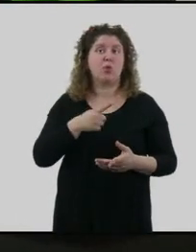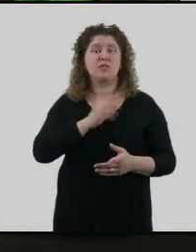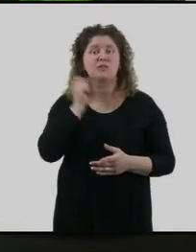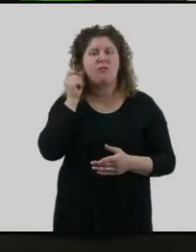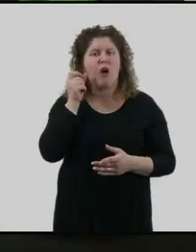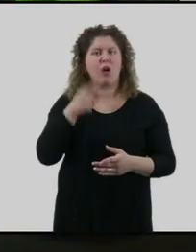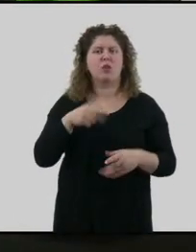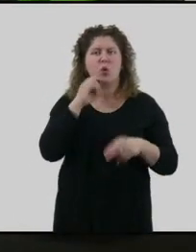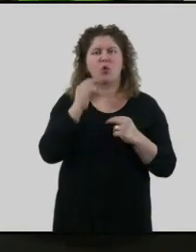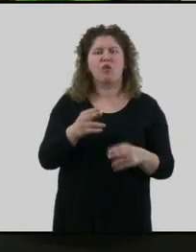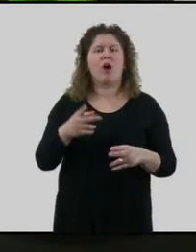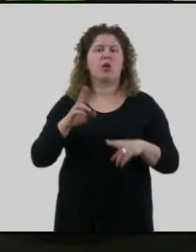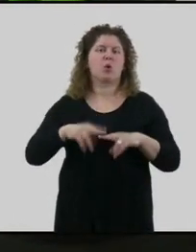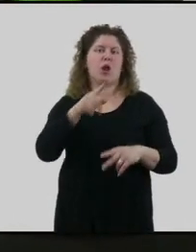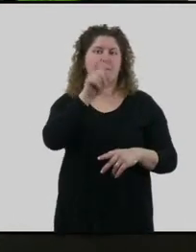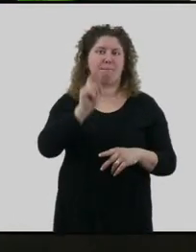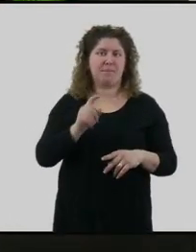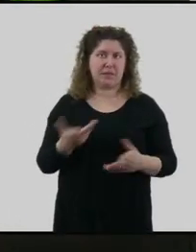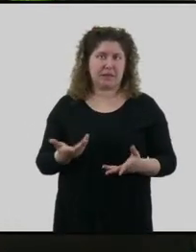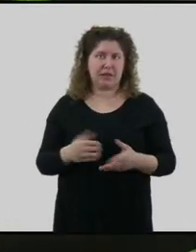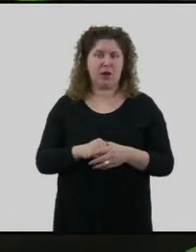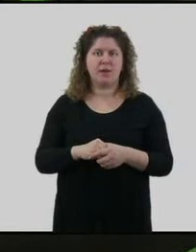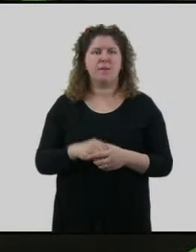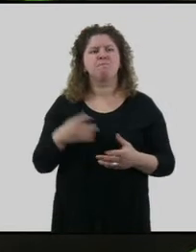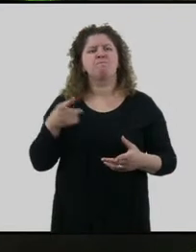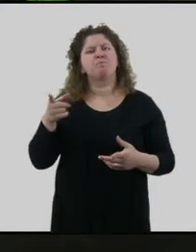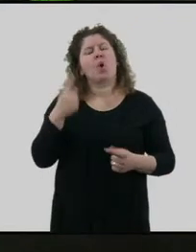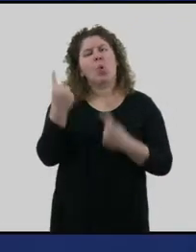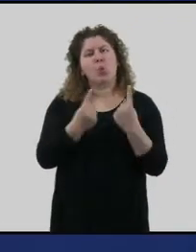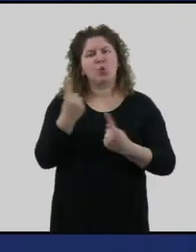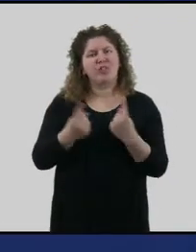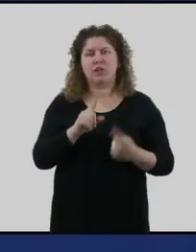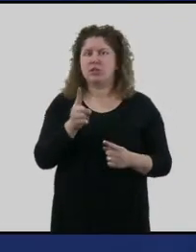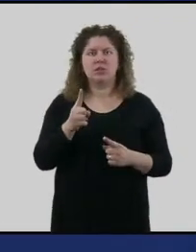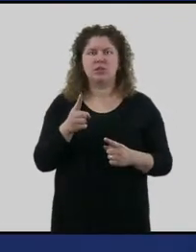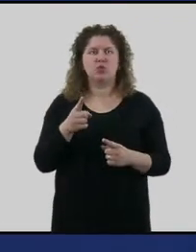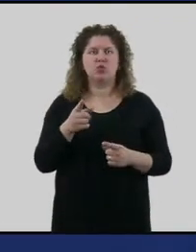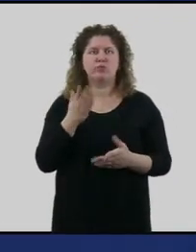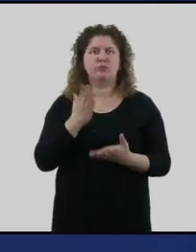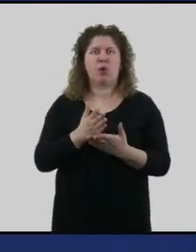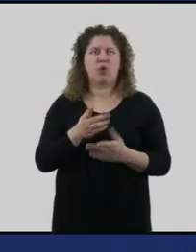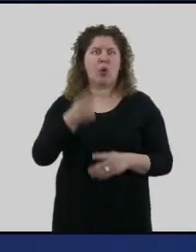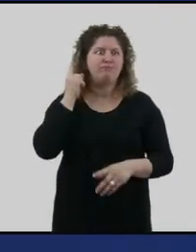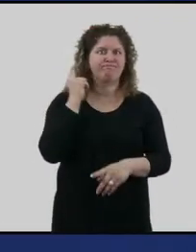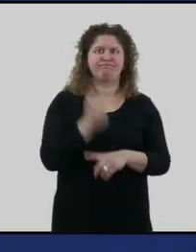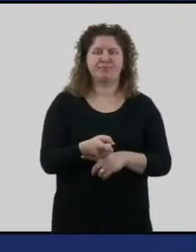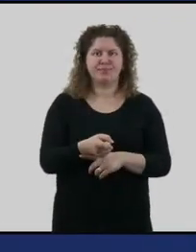uz udomiteljstvo. Uvjeti u stvari nisu tako rigorozni ako se to tako osjeti kada se dobije